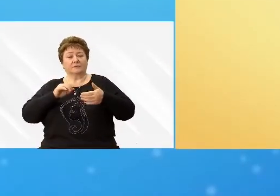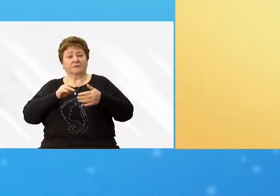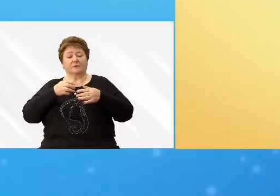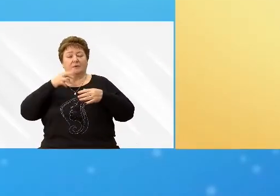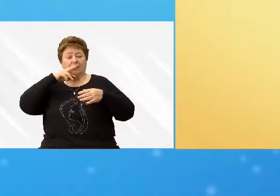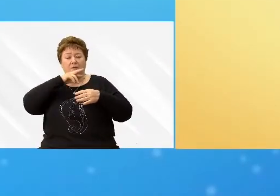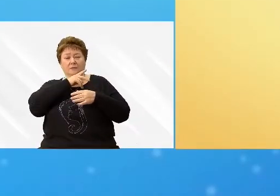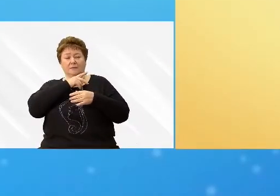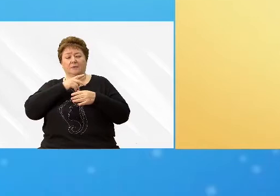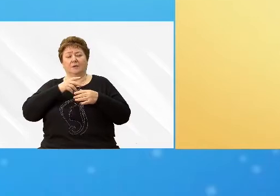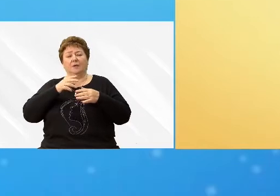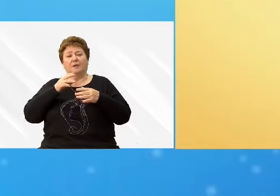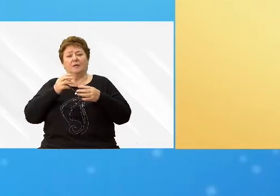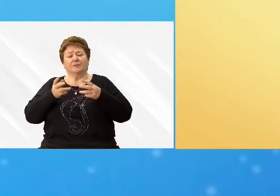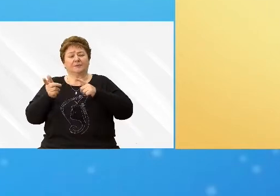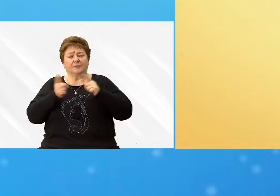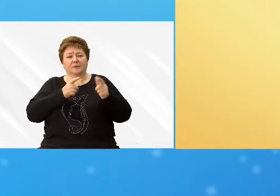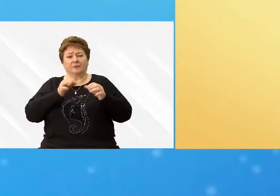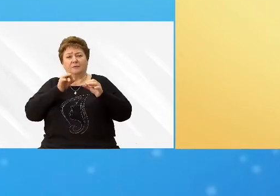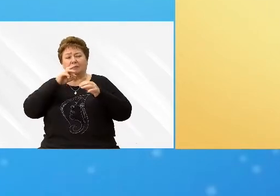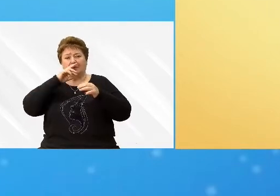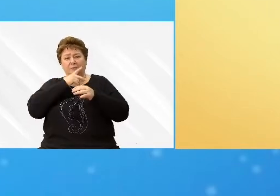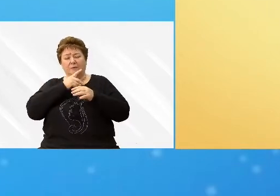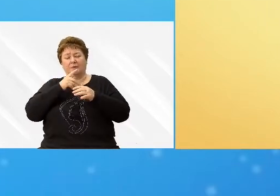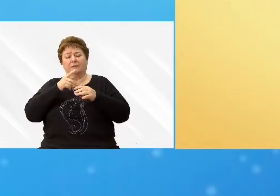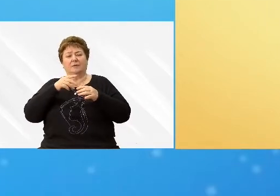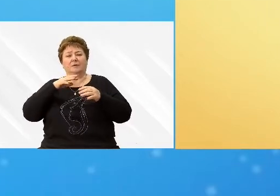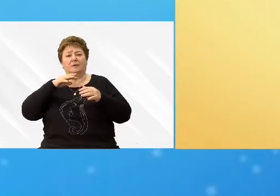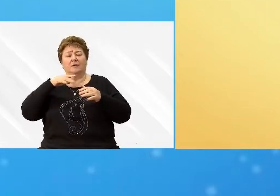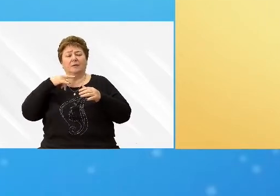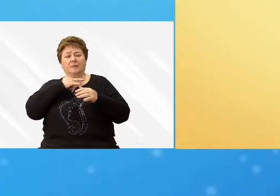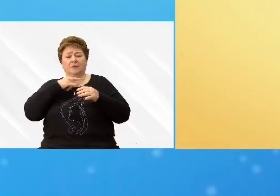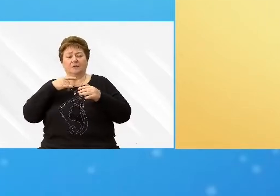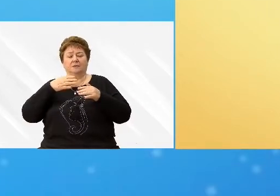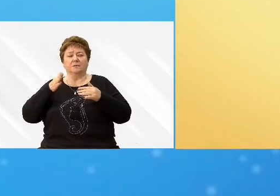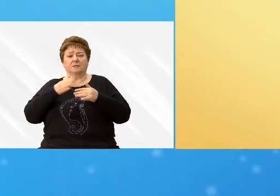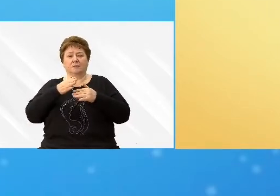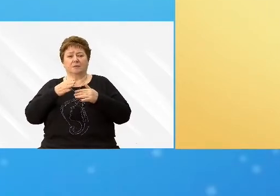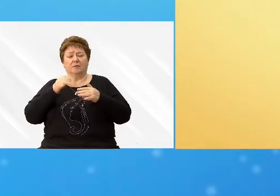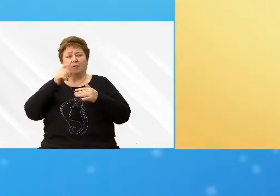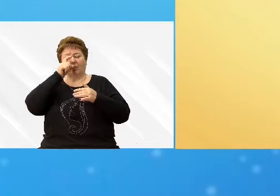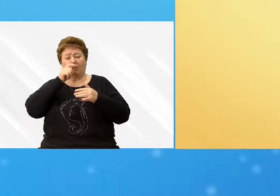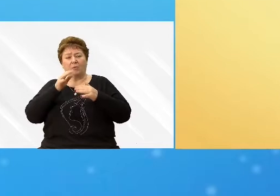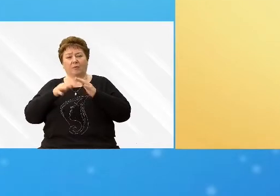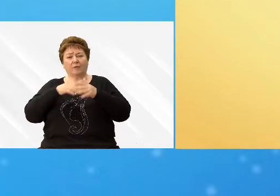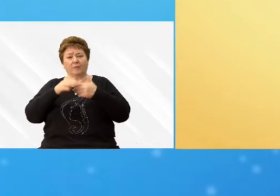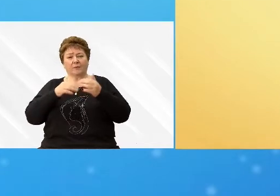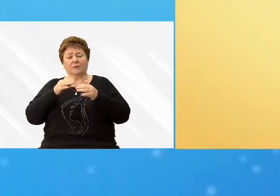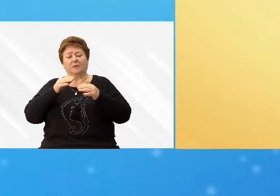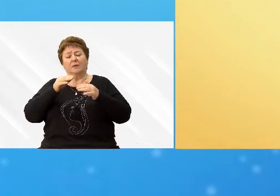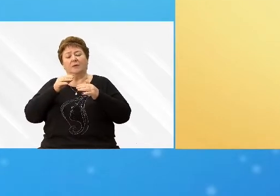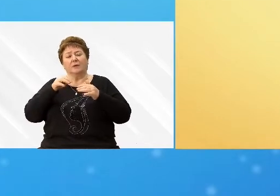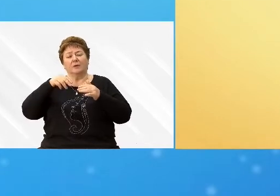не проварено и или не прожаренное мясо или рыба плохо вымытые овощи или фрукты